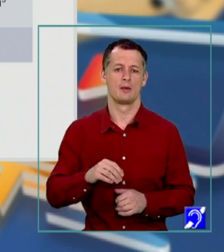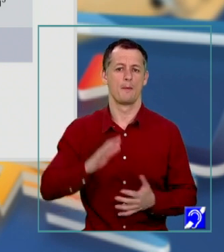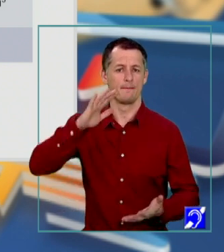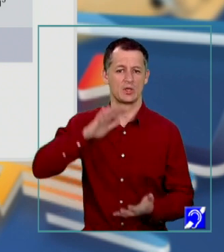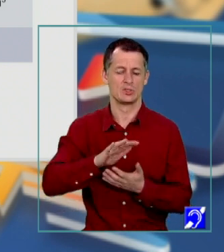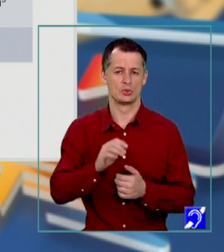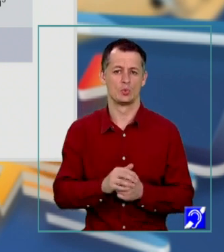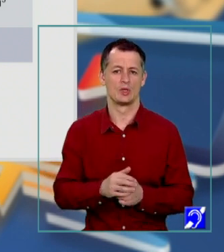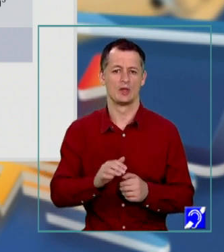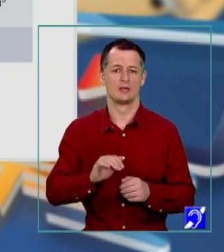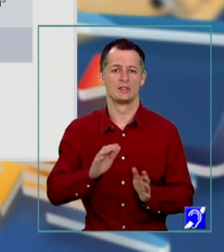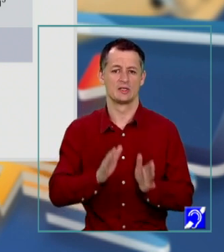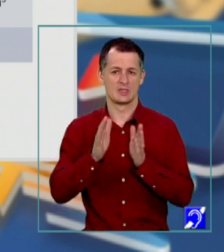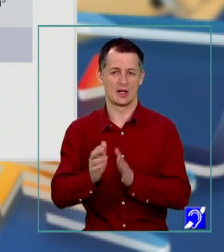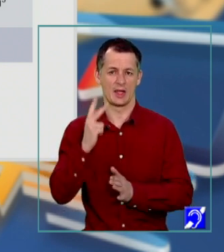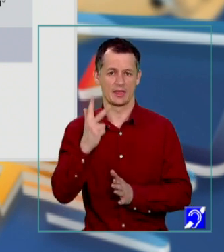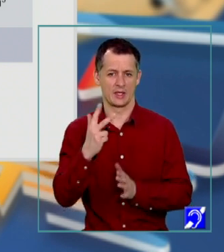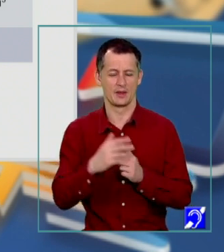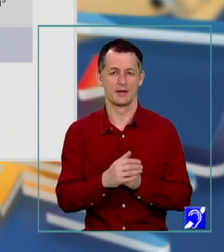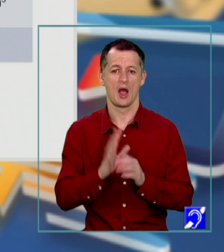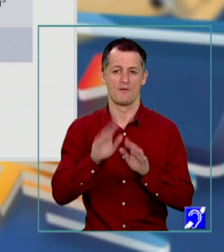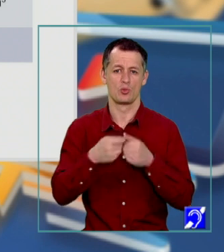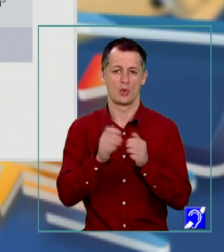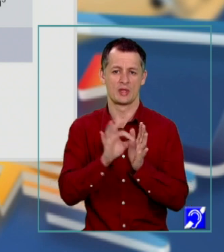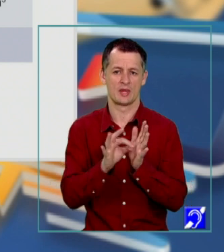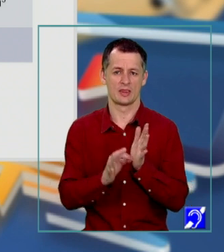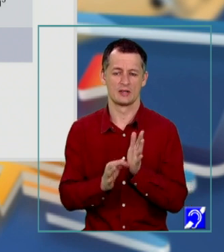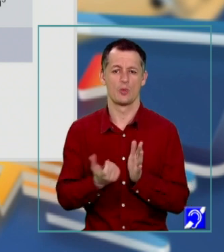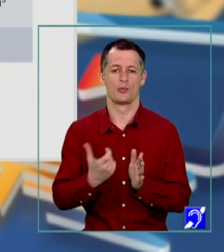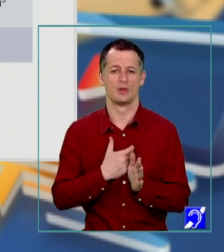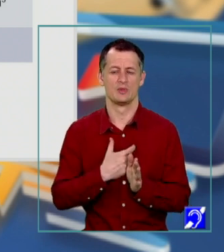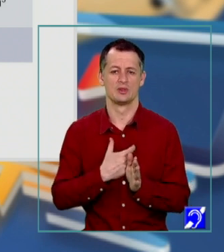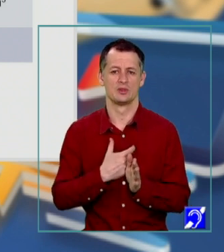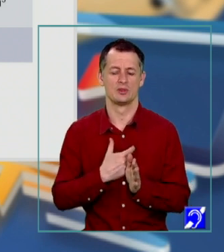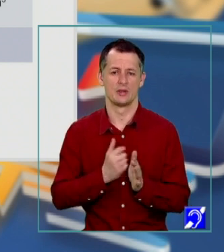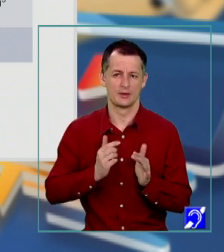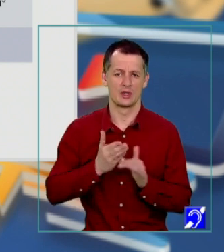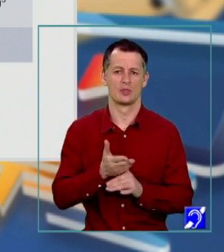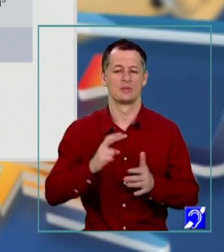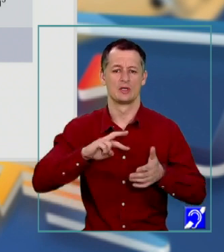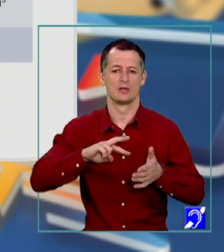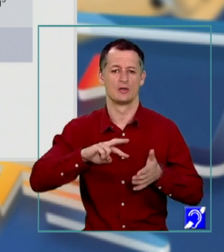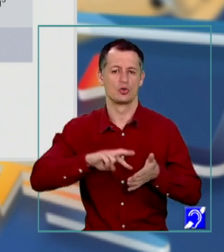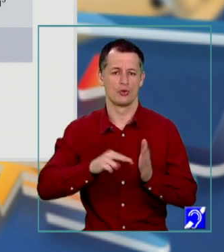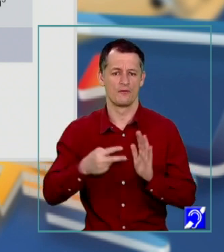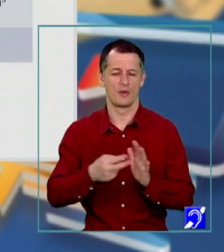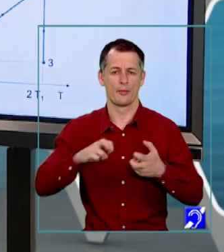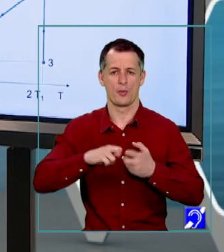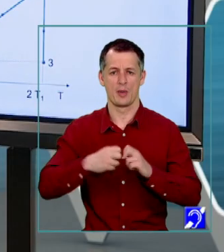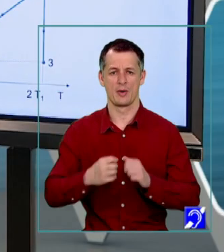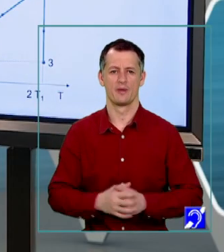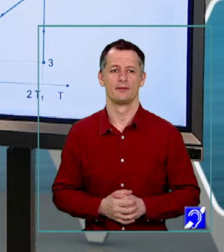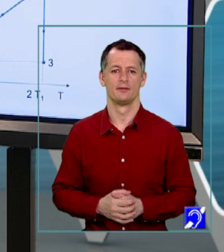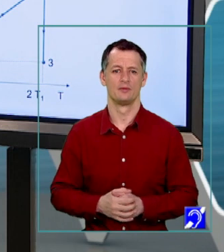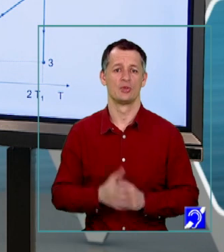presiunea în starea 3. În acest moment avem toate datele și putem să trecem cu încredere să rezolvăm problema.